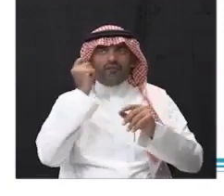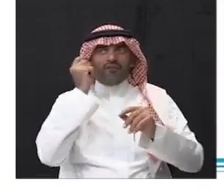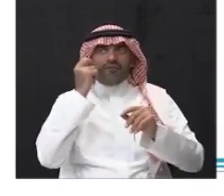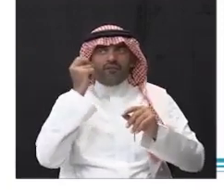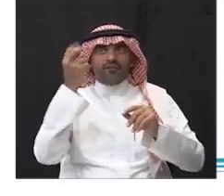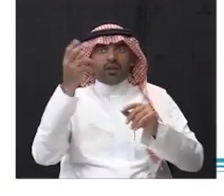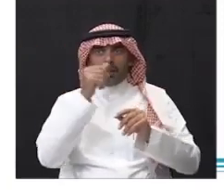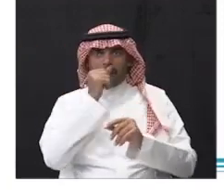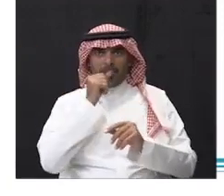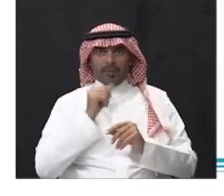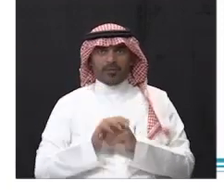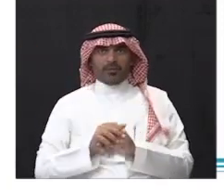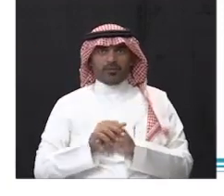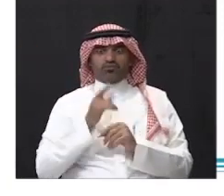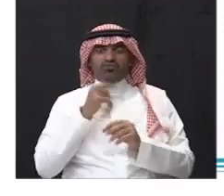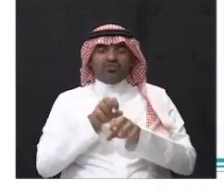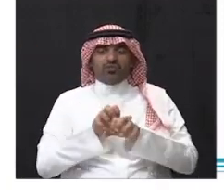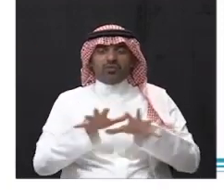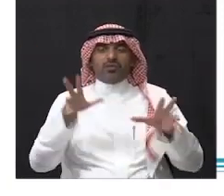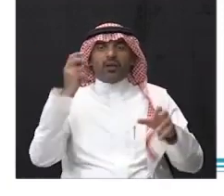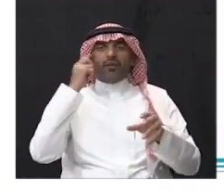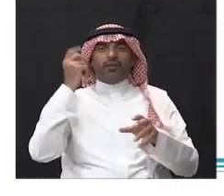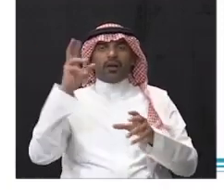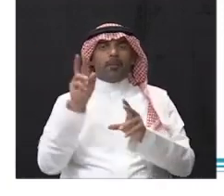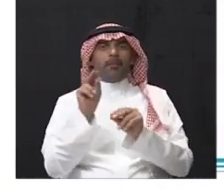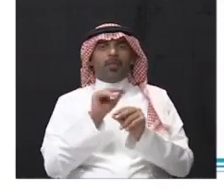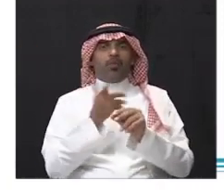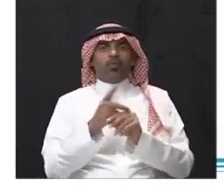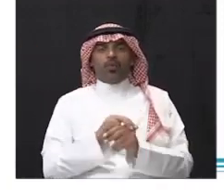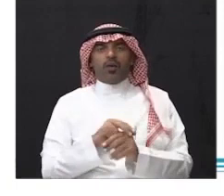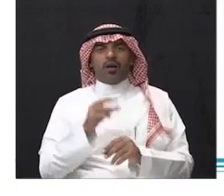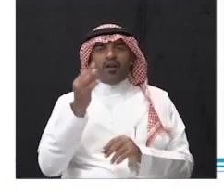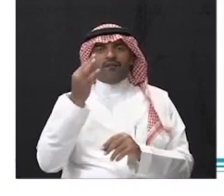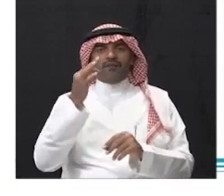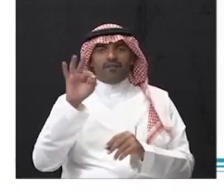الأمثلة وأمثلته هي: فرنسا